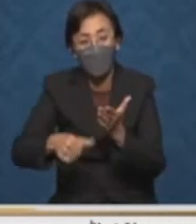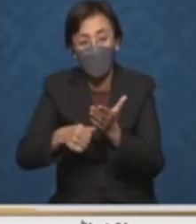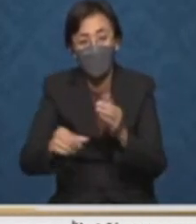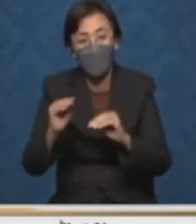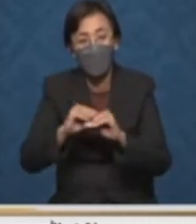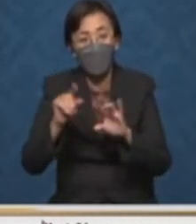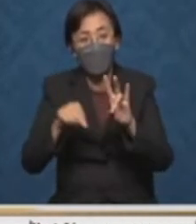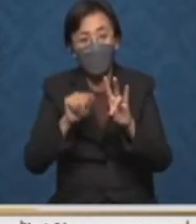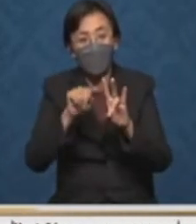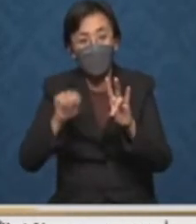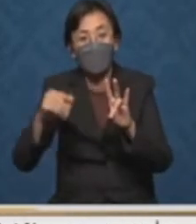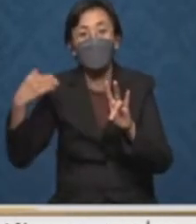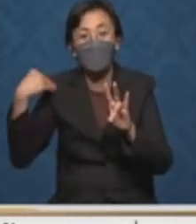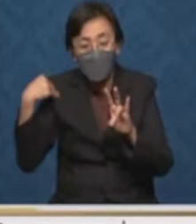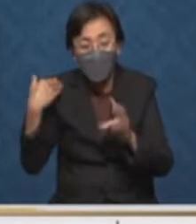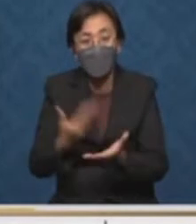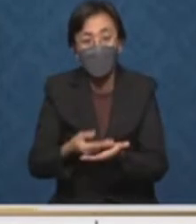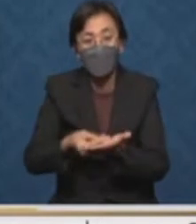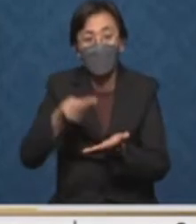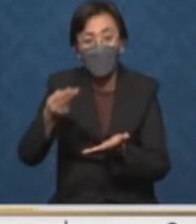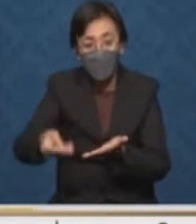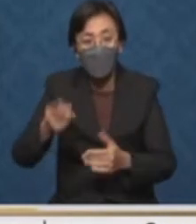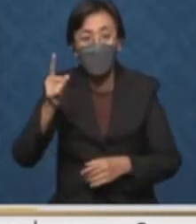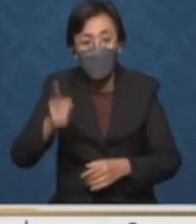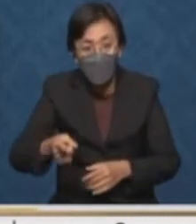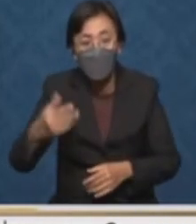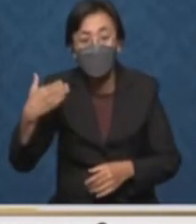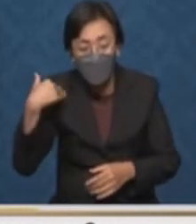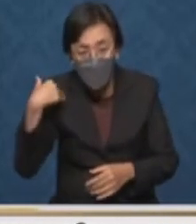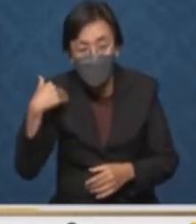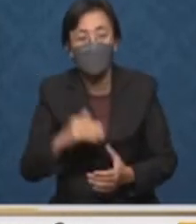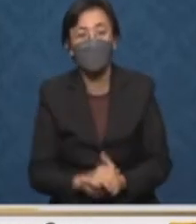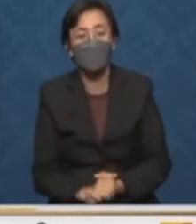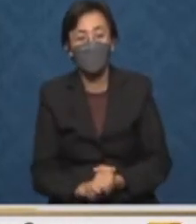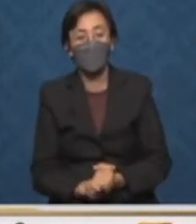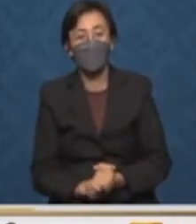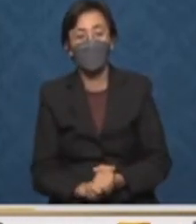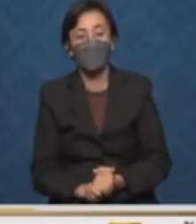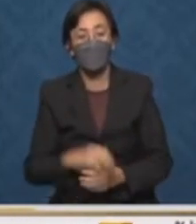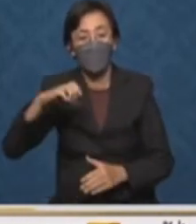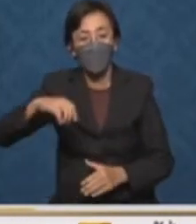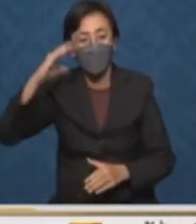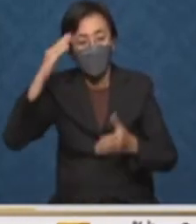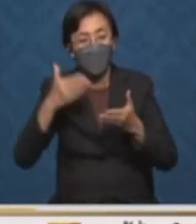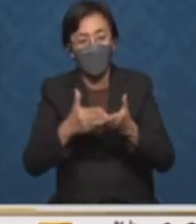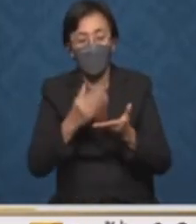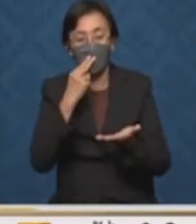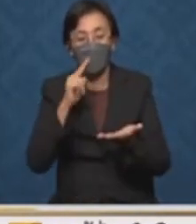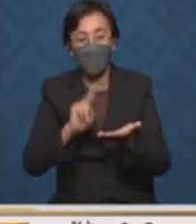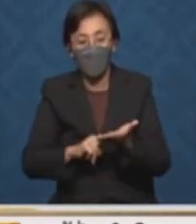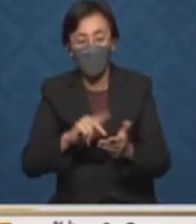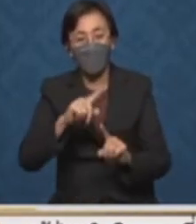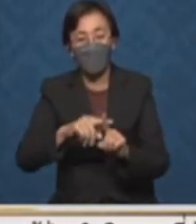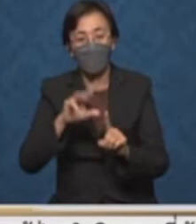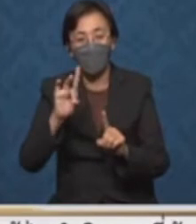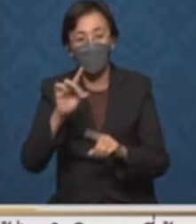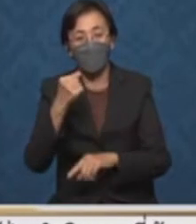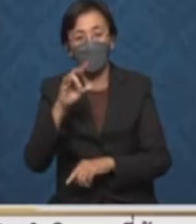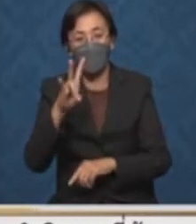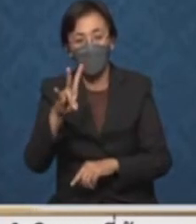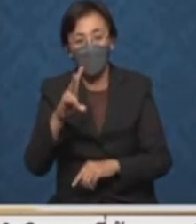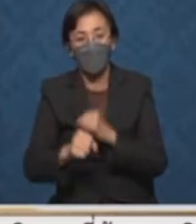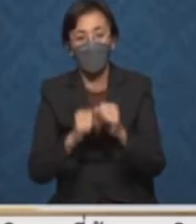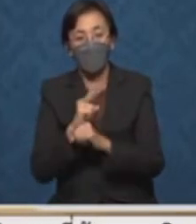มันได้มีการจ่ายค่าแวดจริงไหมครับกองทัพเรือครับก็มีหนังสือ17สิงหา64ครับกองทั